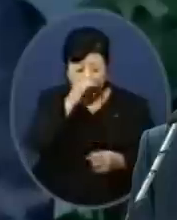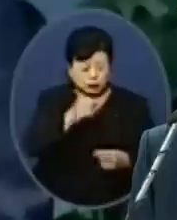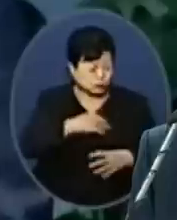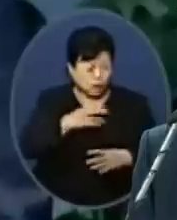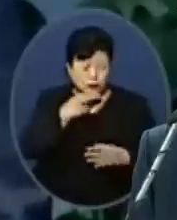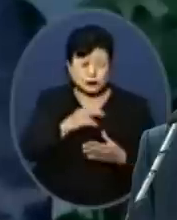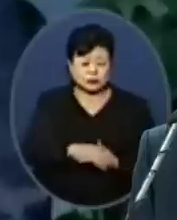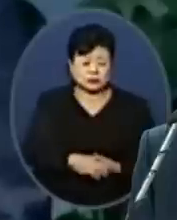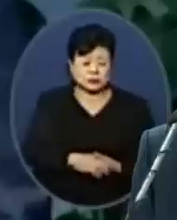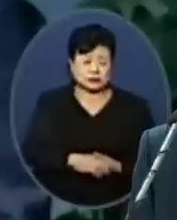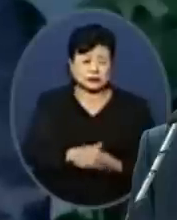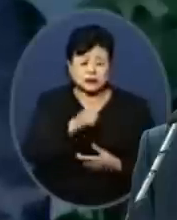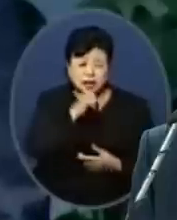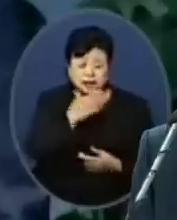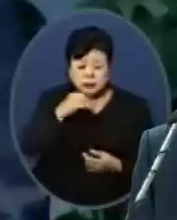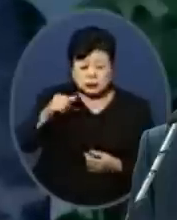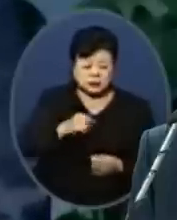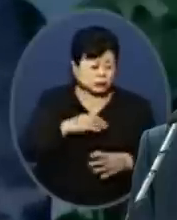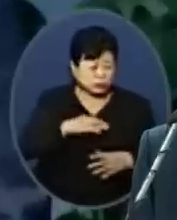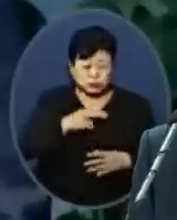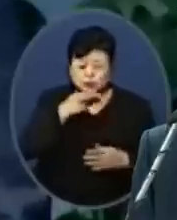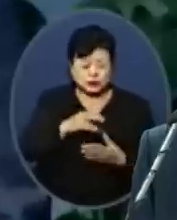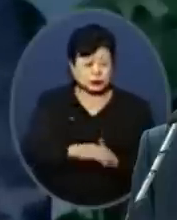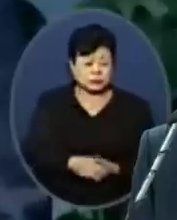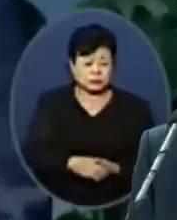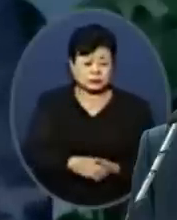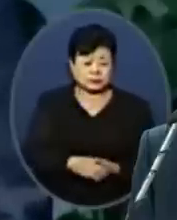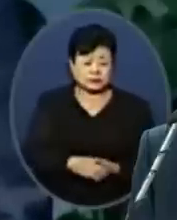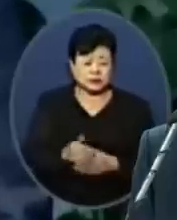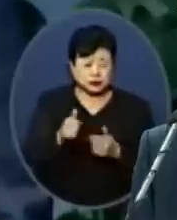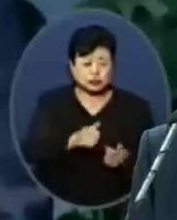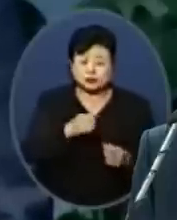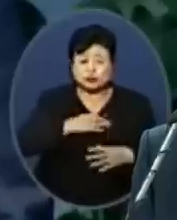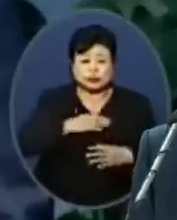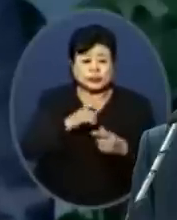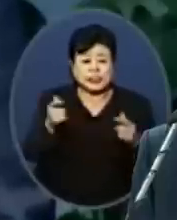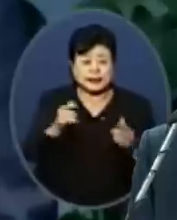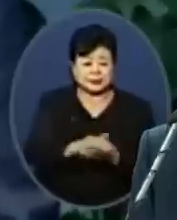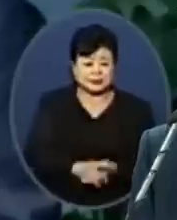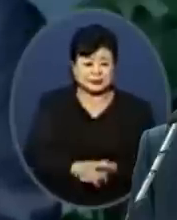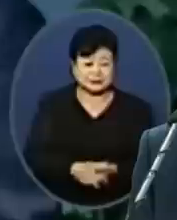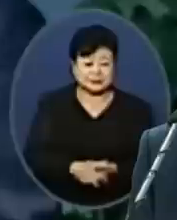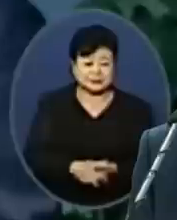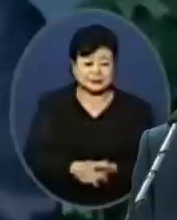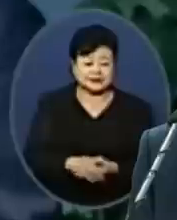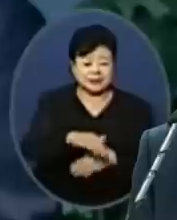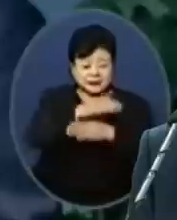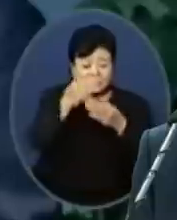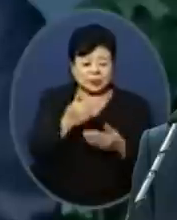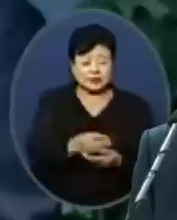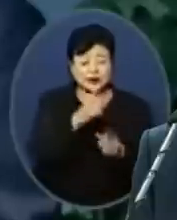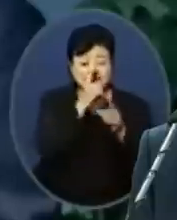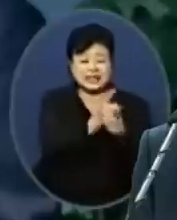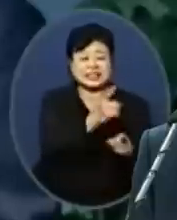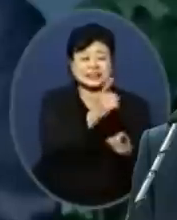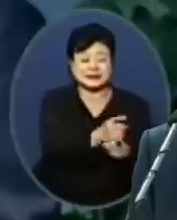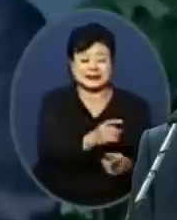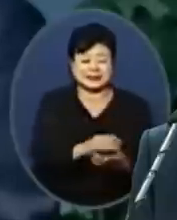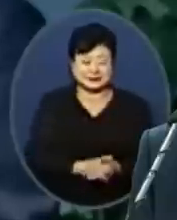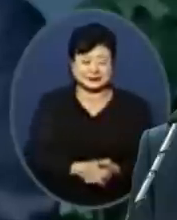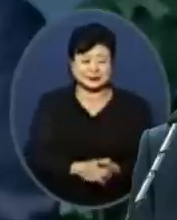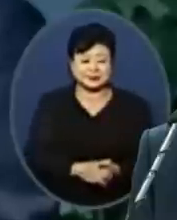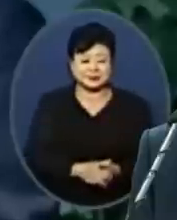두렵지 않습니다. 가난과 저주가 무섭지 않습니다. 죽음이 두렵지 않습니다. 다 여러분 이긴 사람인 것입니다.